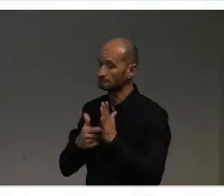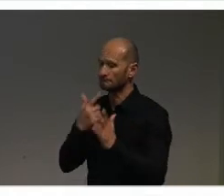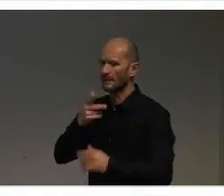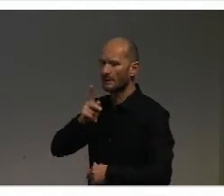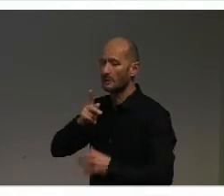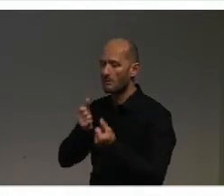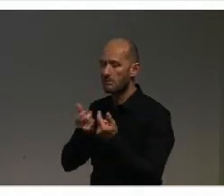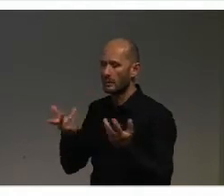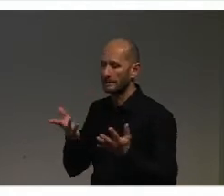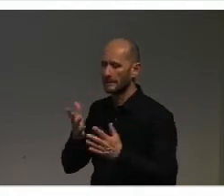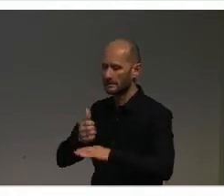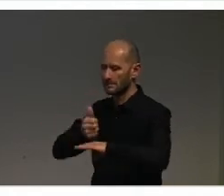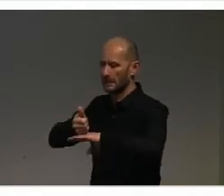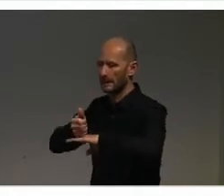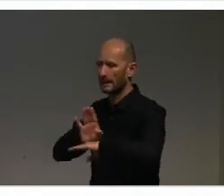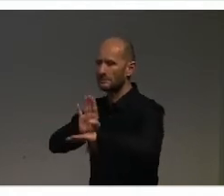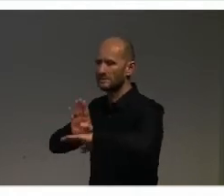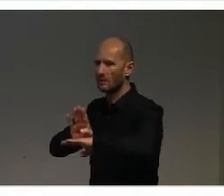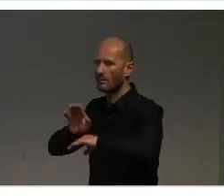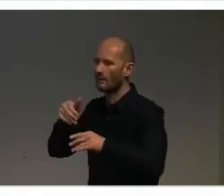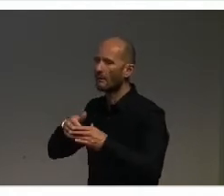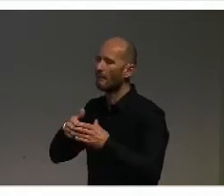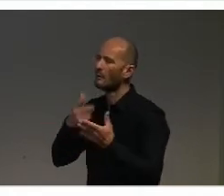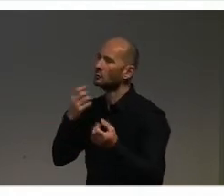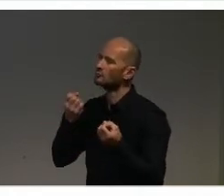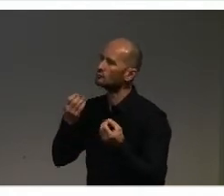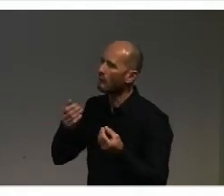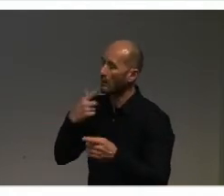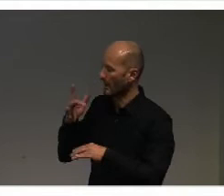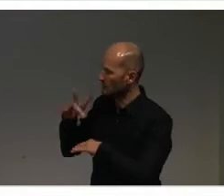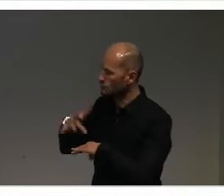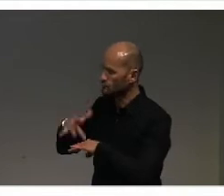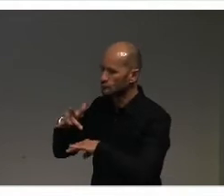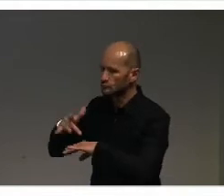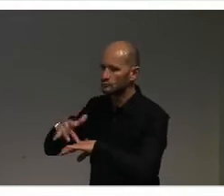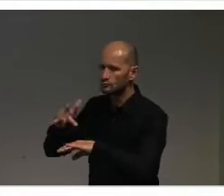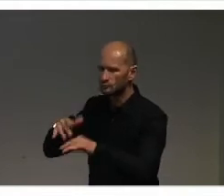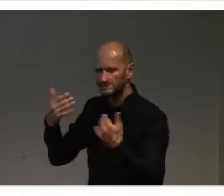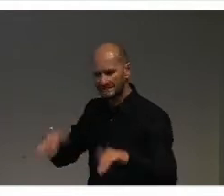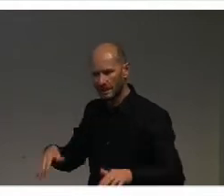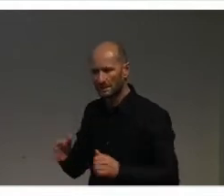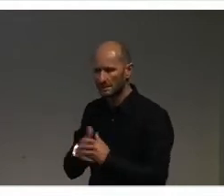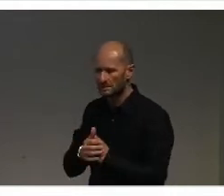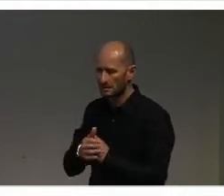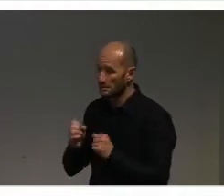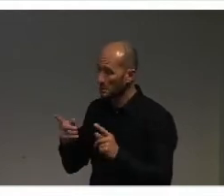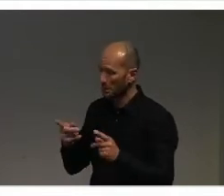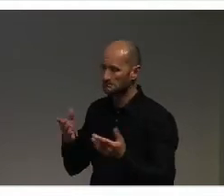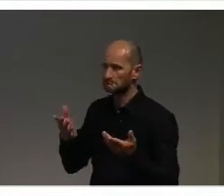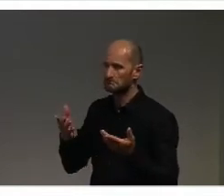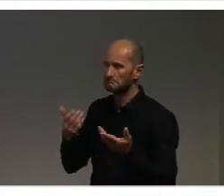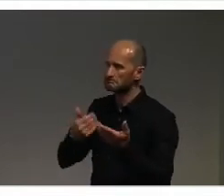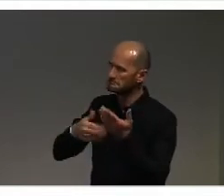polyexposition, ça nous renvoie à des expositions cumulées, mais qui ne nous amènent pas à réfléchir sur la